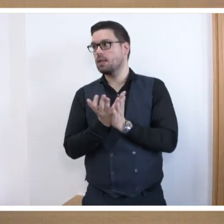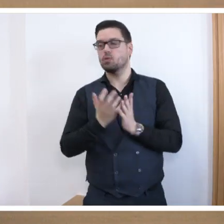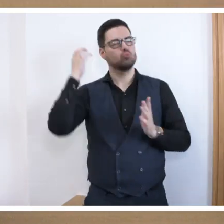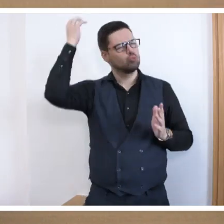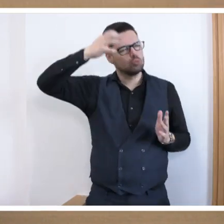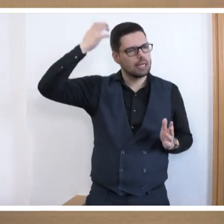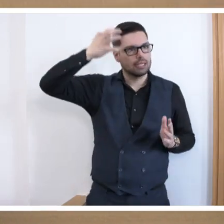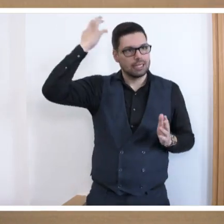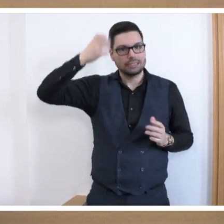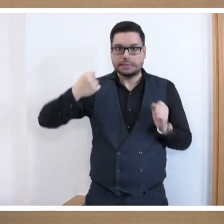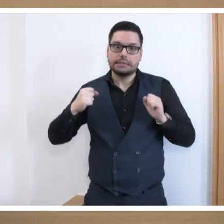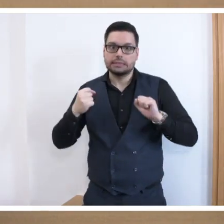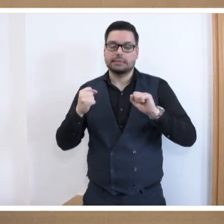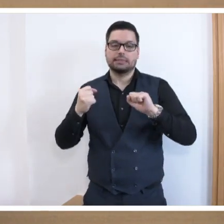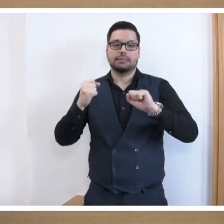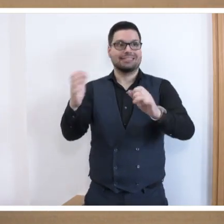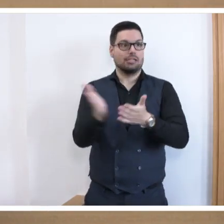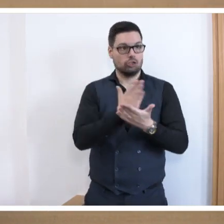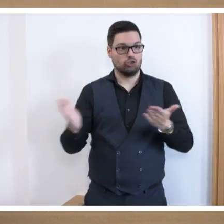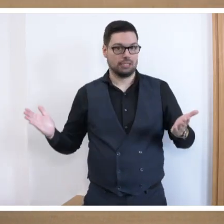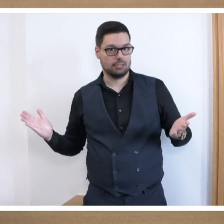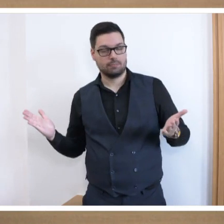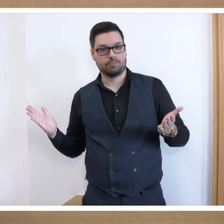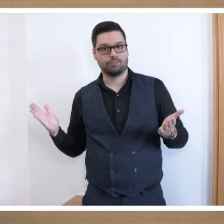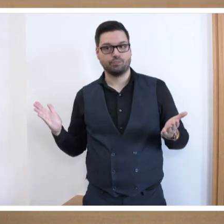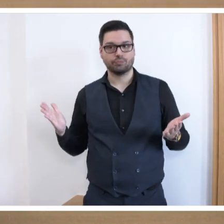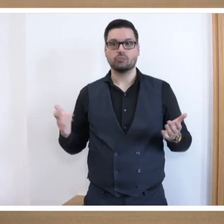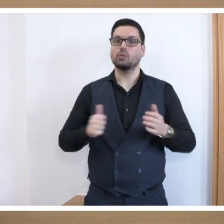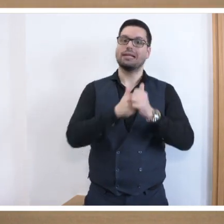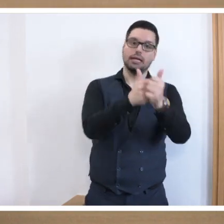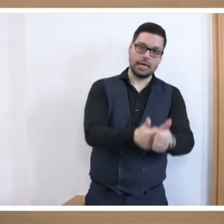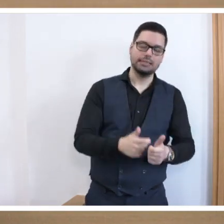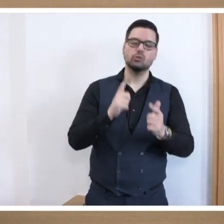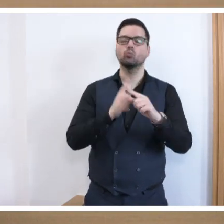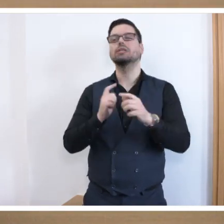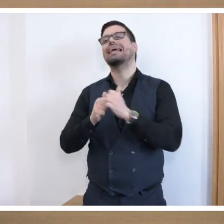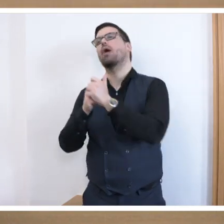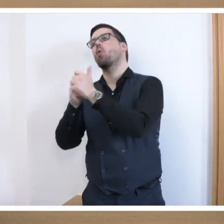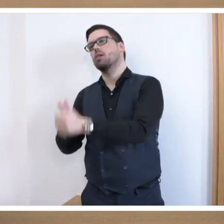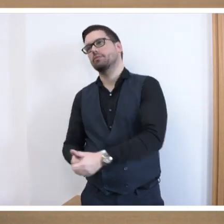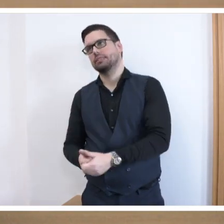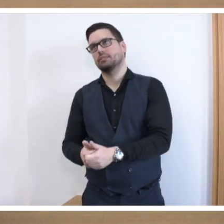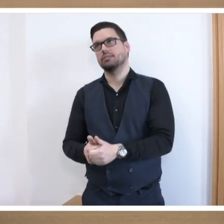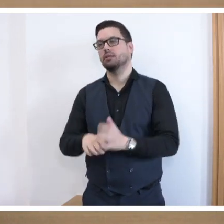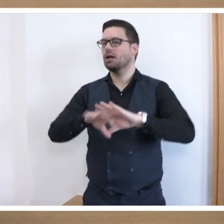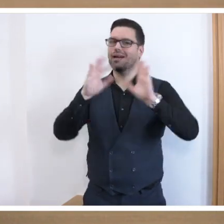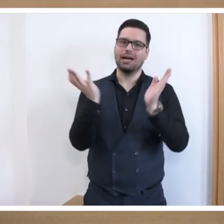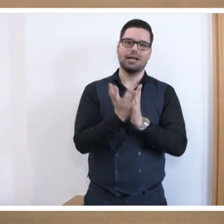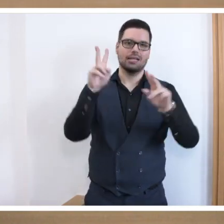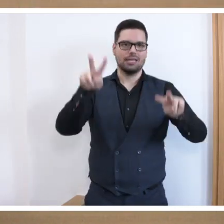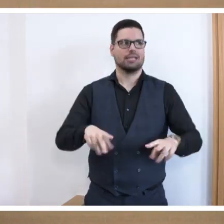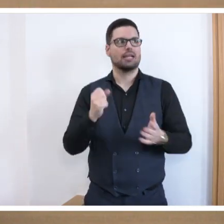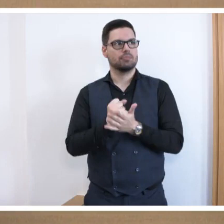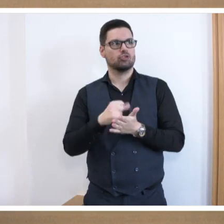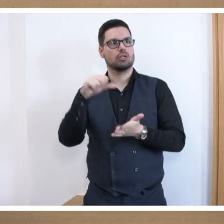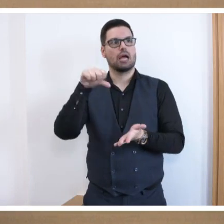überlegt und tatkräftig entschieden, gerettet und geholfen haben. Ich danke allen ehrenamtlichen und